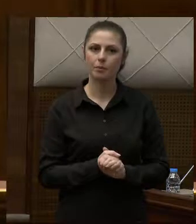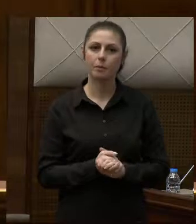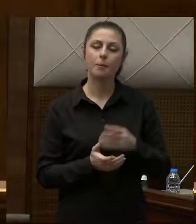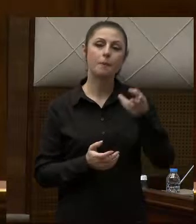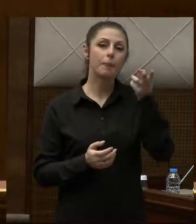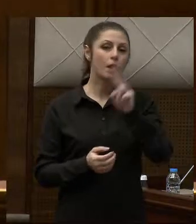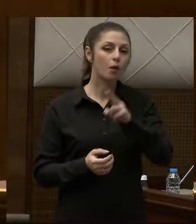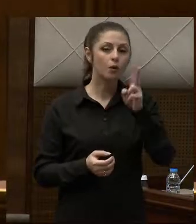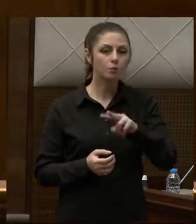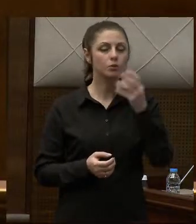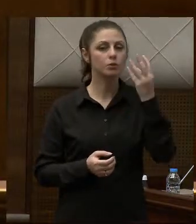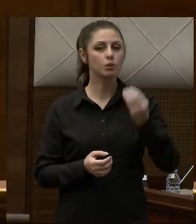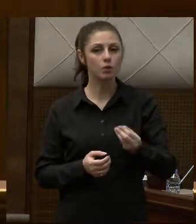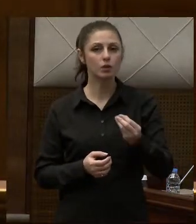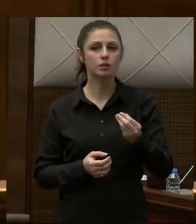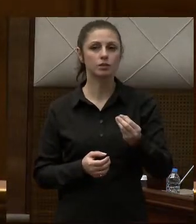ebediyete intikal eden